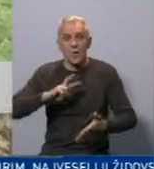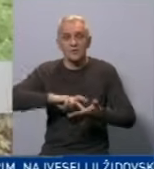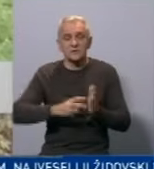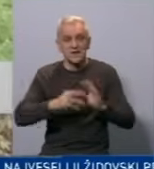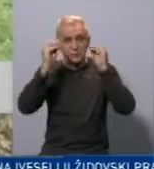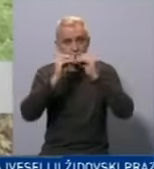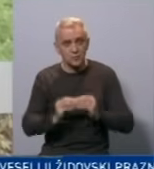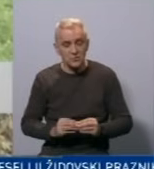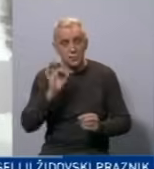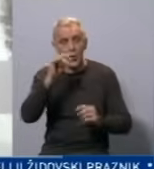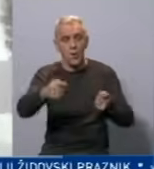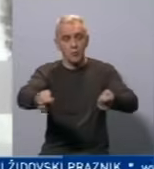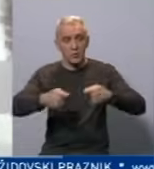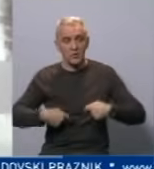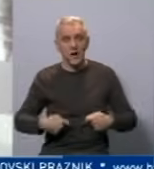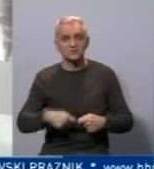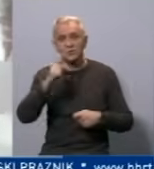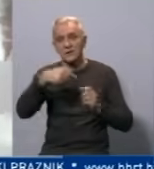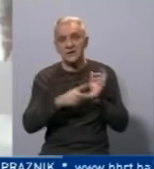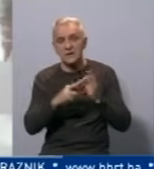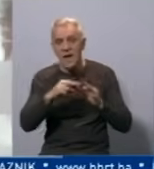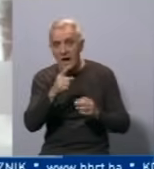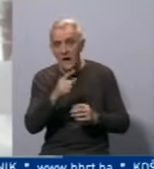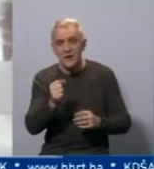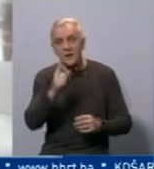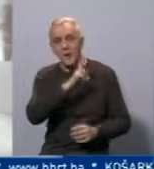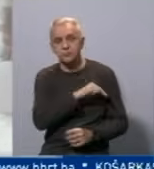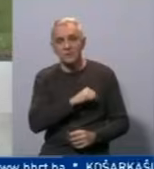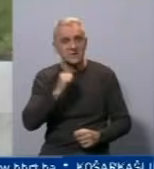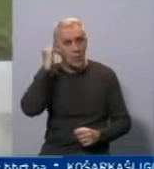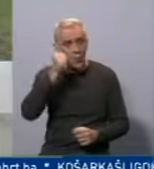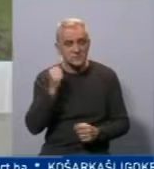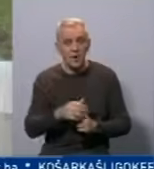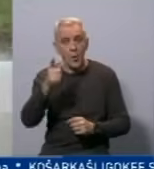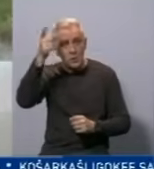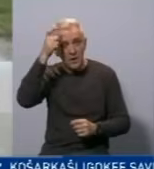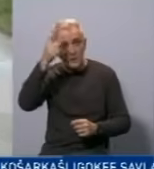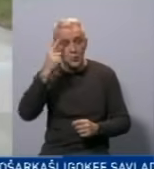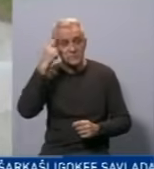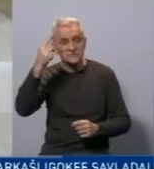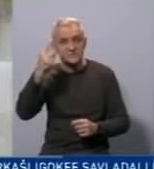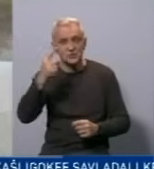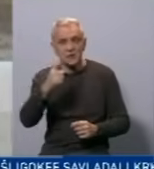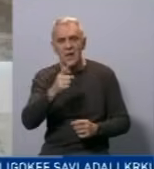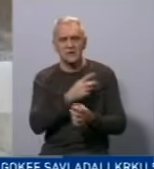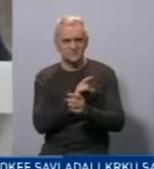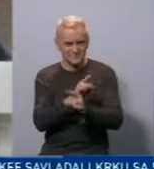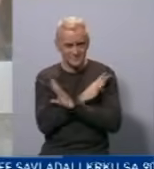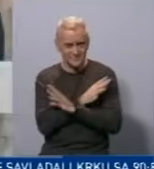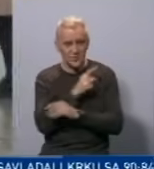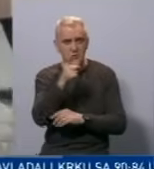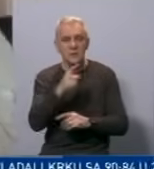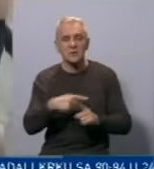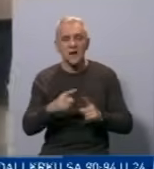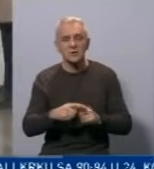potpisivanjem vojno-tehničkog sporazuma o povlačenju jugoslavenske vojske i policije s Kosova. U Beogradu je u znak sjećanja na stradale